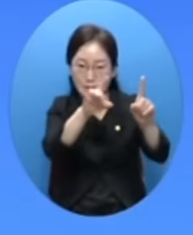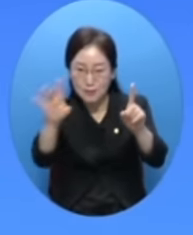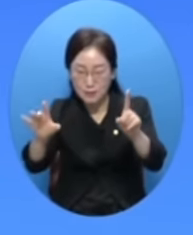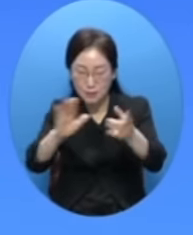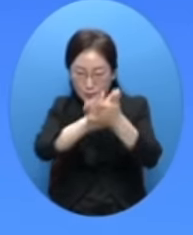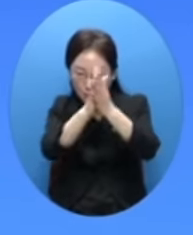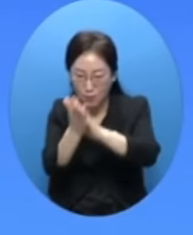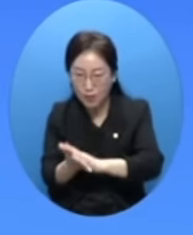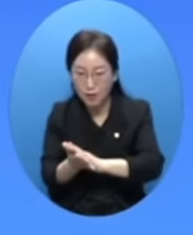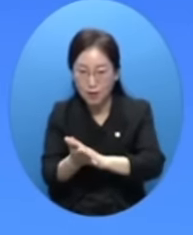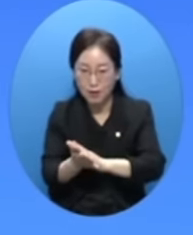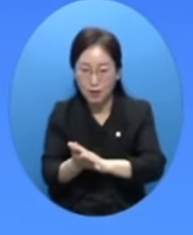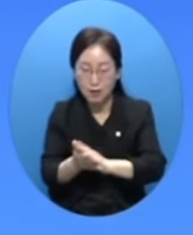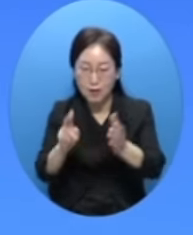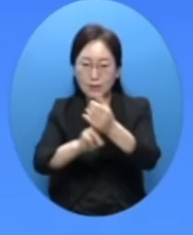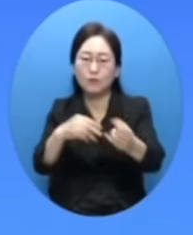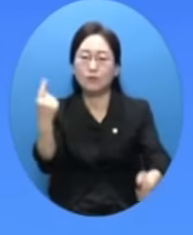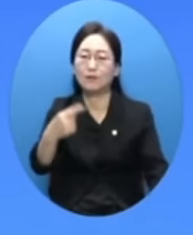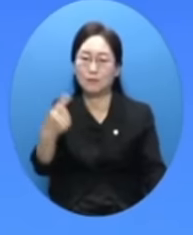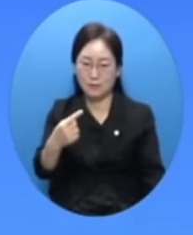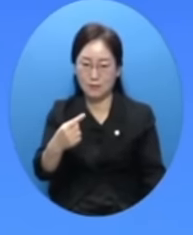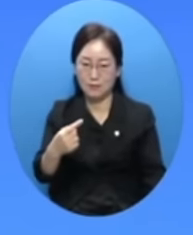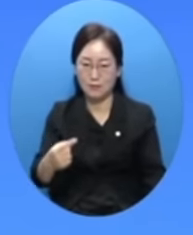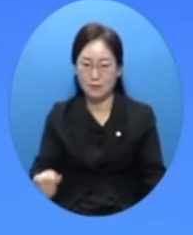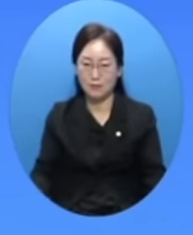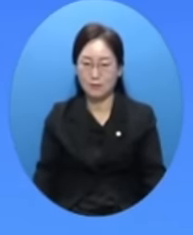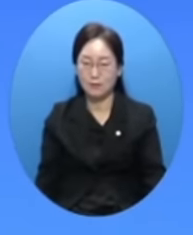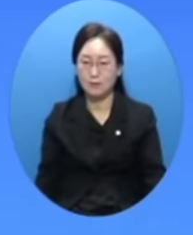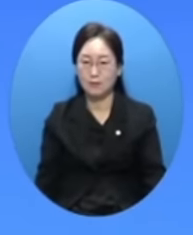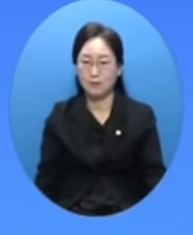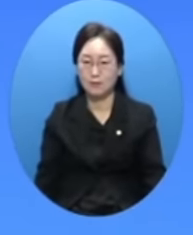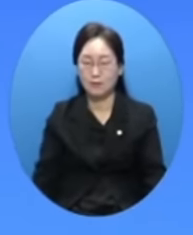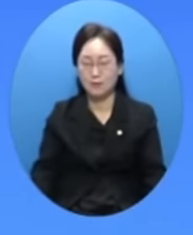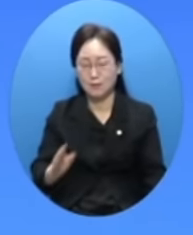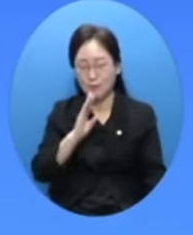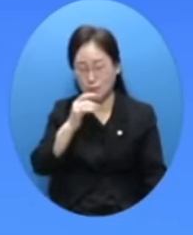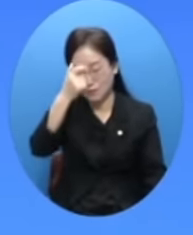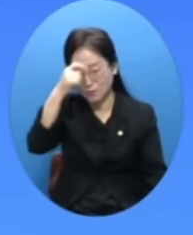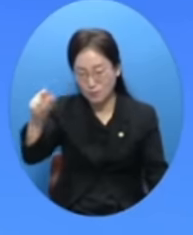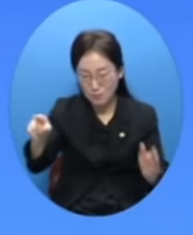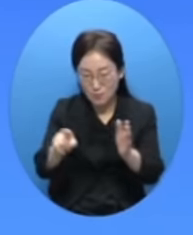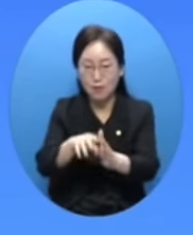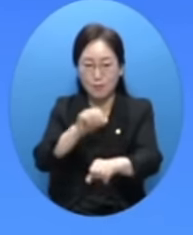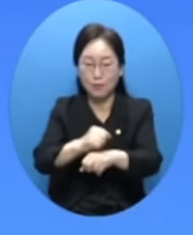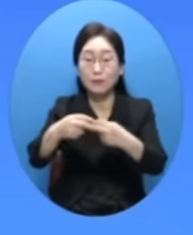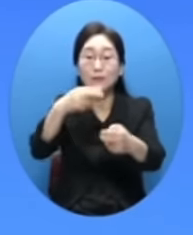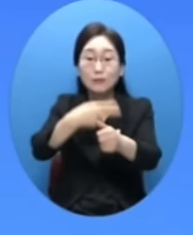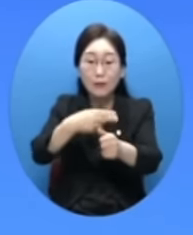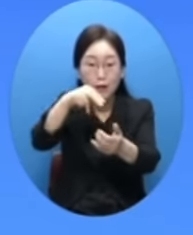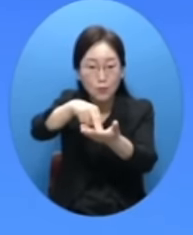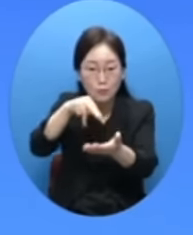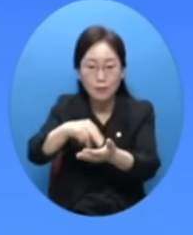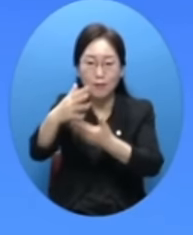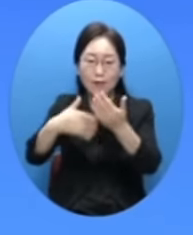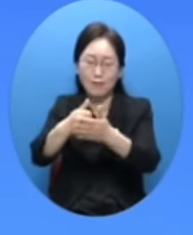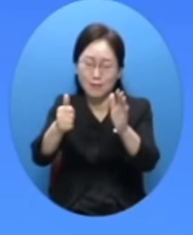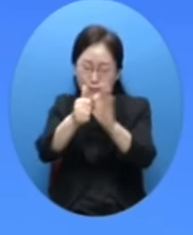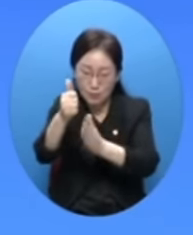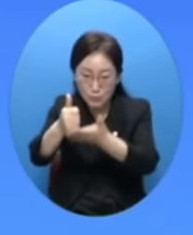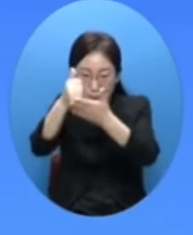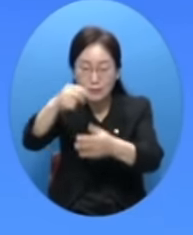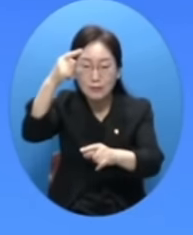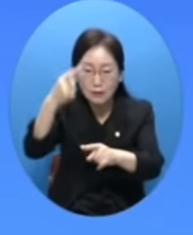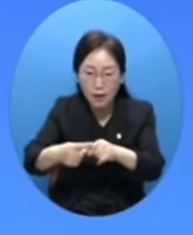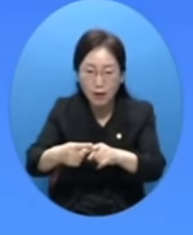변화되면 그와 같은 기적은 일어나는 것입니다. 독실한 크리스찬으로서 의사로서 정말로 하나님을 잘 섬기다가